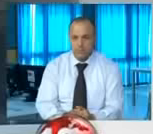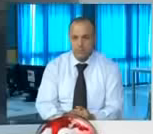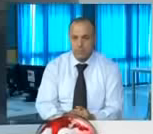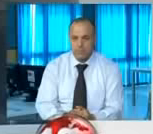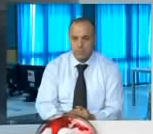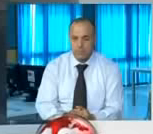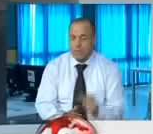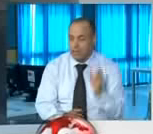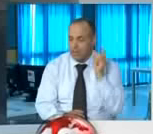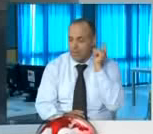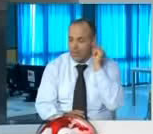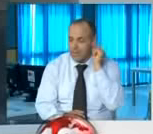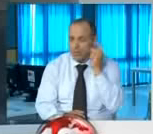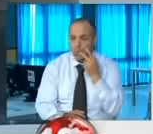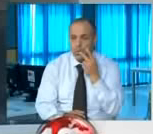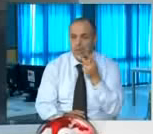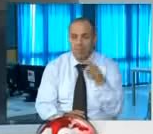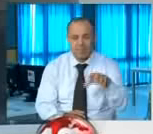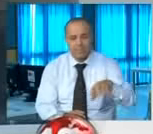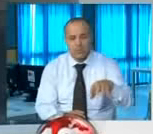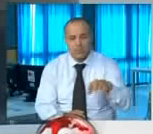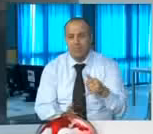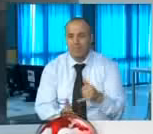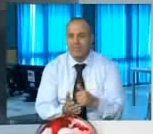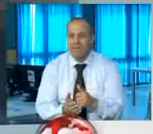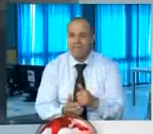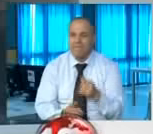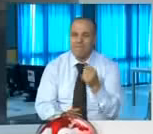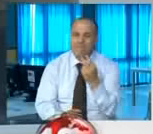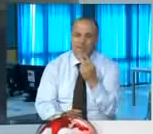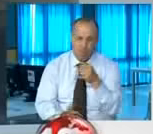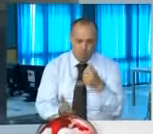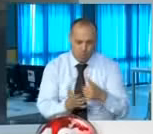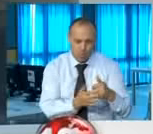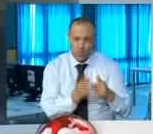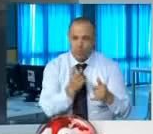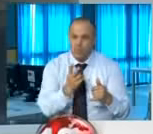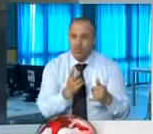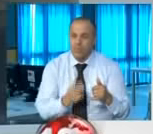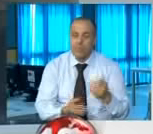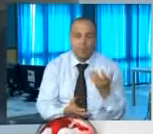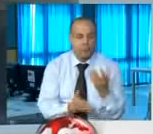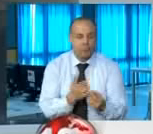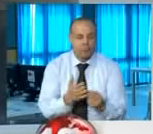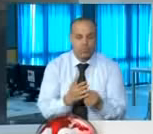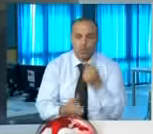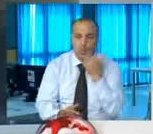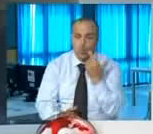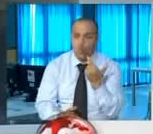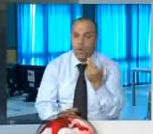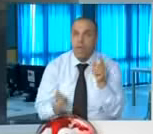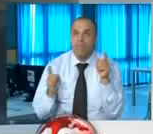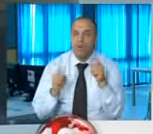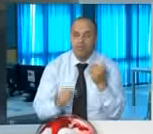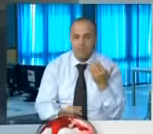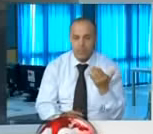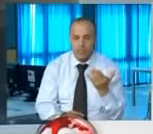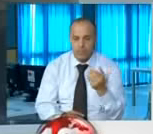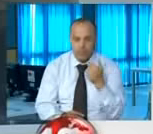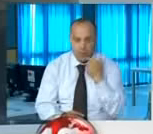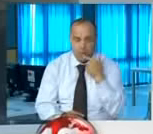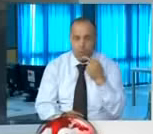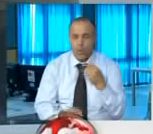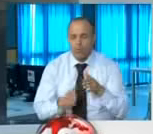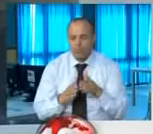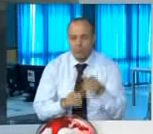وفي القصرين، تشهد منطقة الفرش 2 والمقيسمات غيابا تاما للكهرباء، مناطق